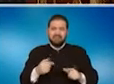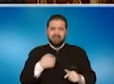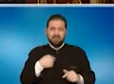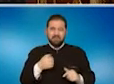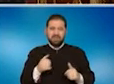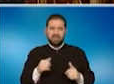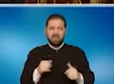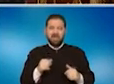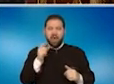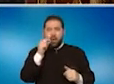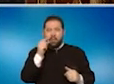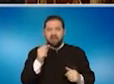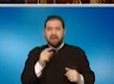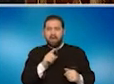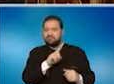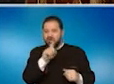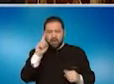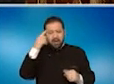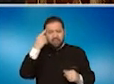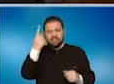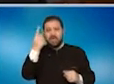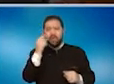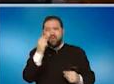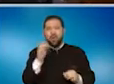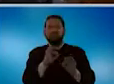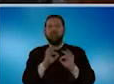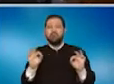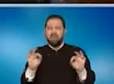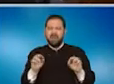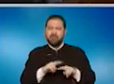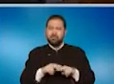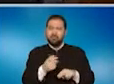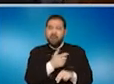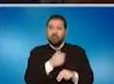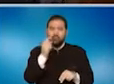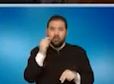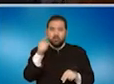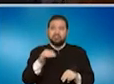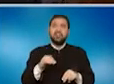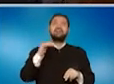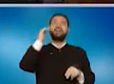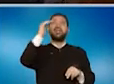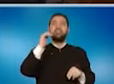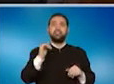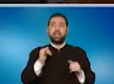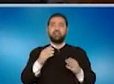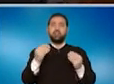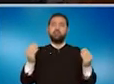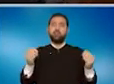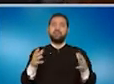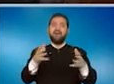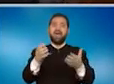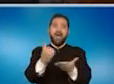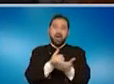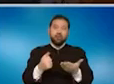de om în așa hal încât nici om să nu mai fiu? Și cum a putut omul acela să se ridice la un asemenea grad de umanitate încât a dobândit mai